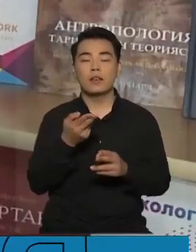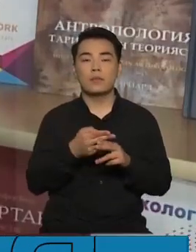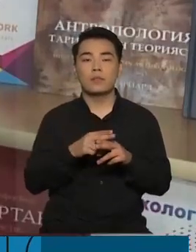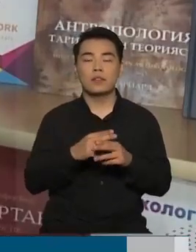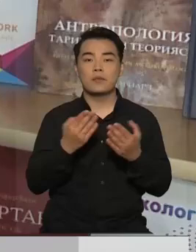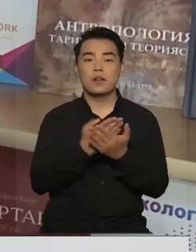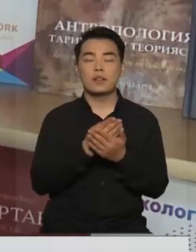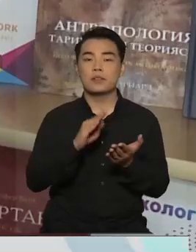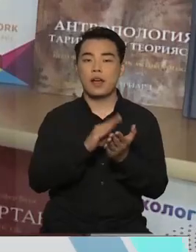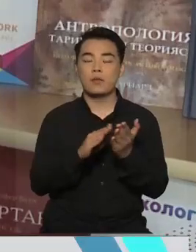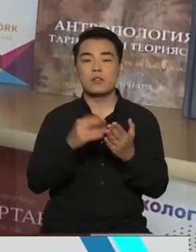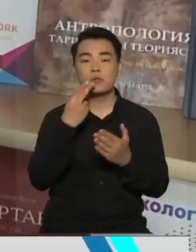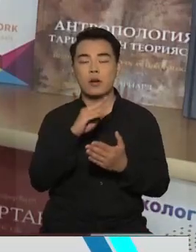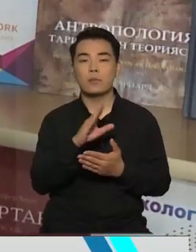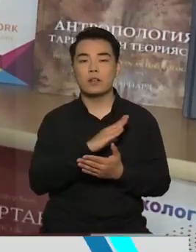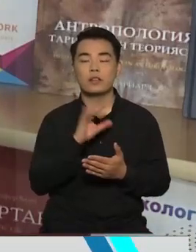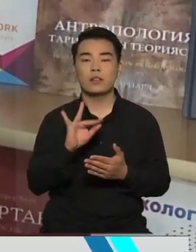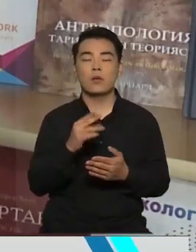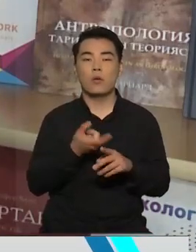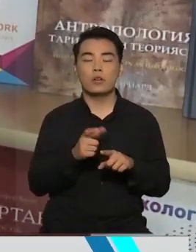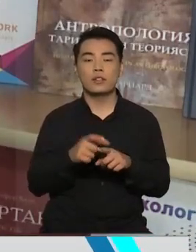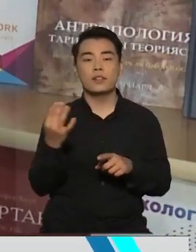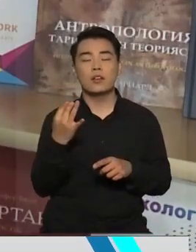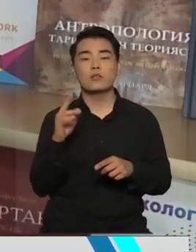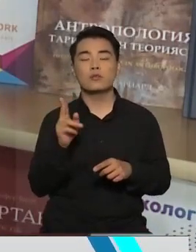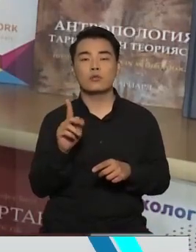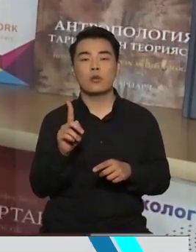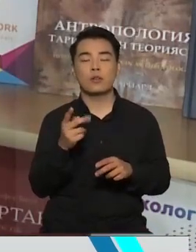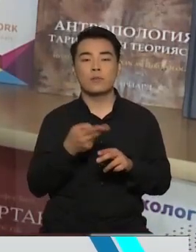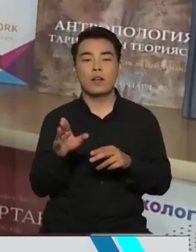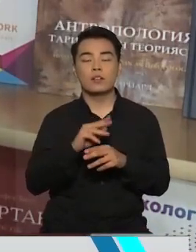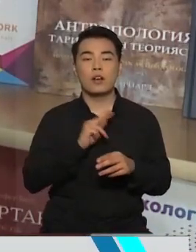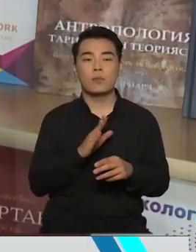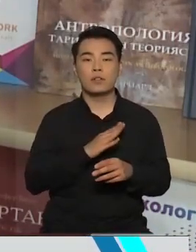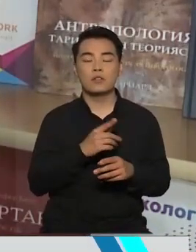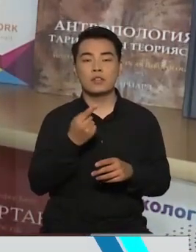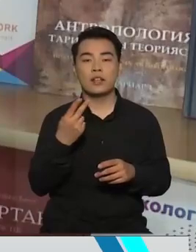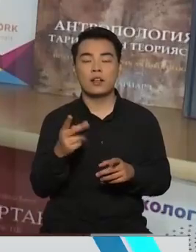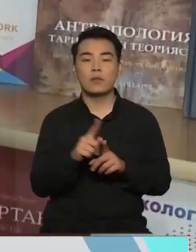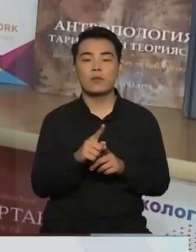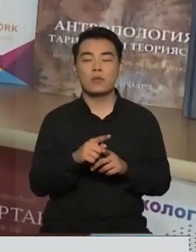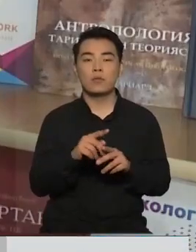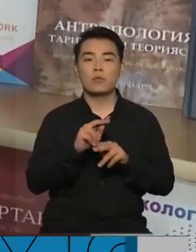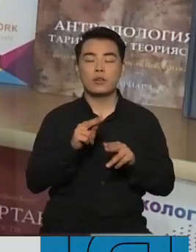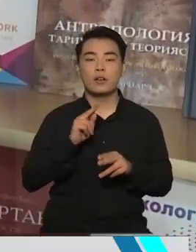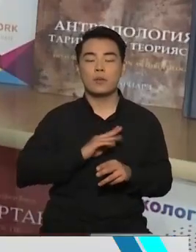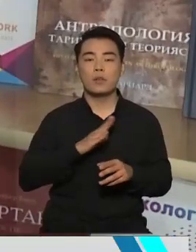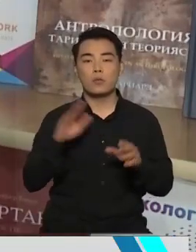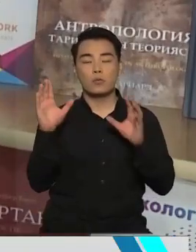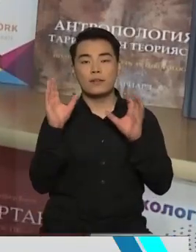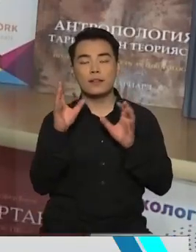доступно написана, и очень интересен тот факт, что над ней работало несколько наших преподавателей из